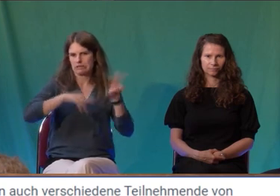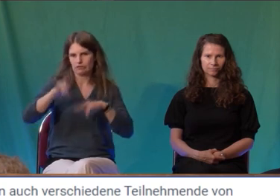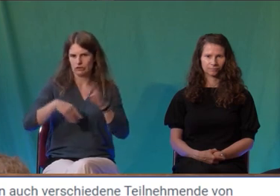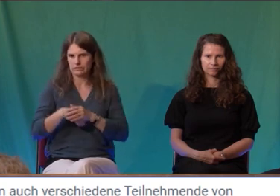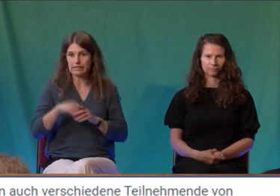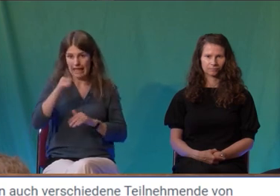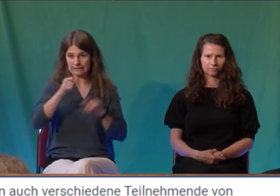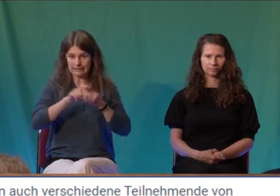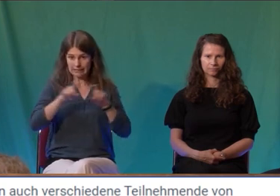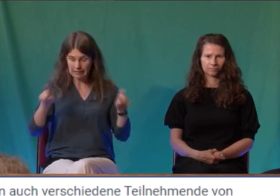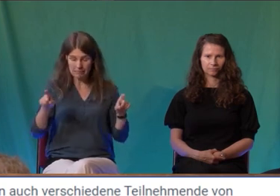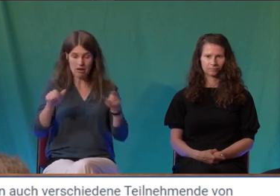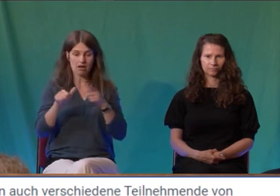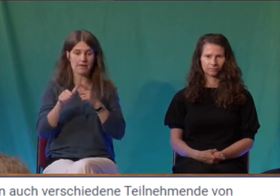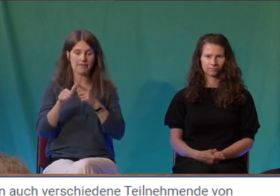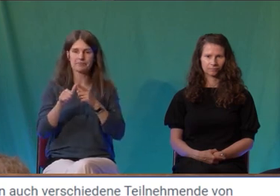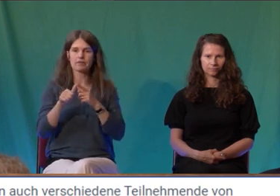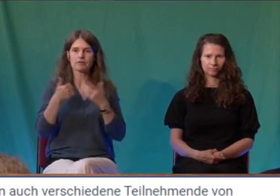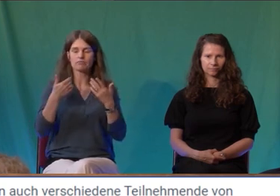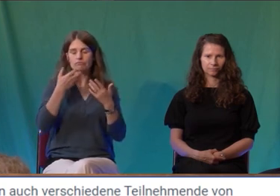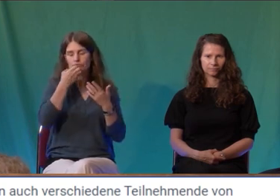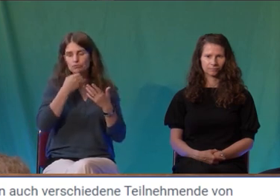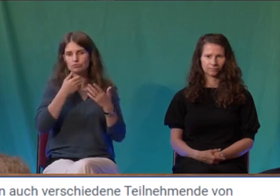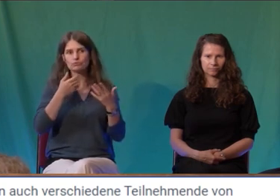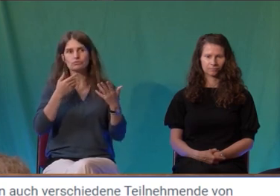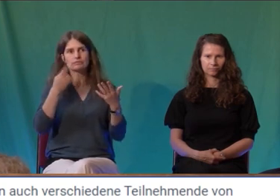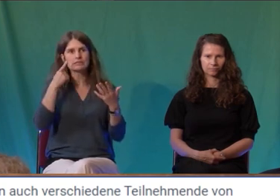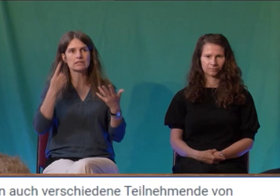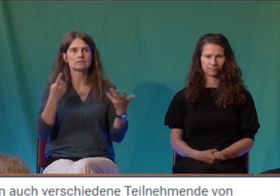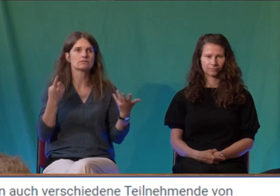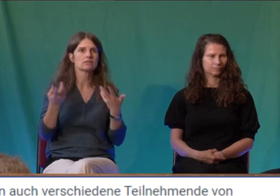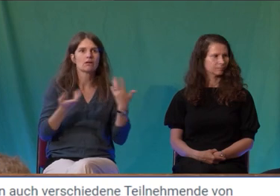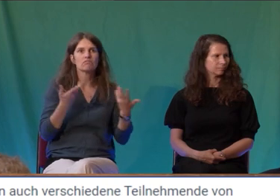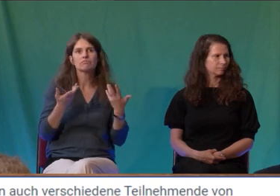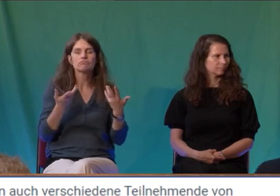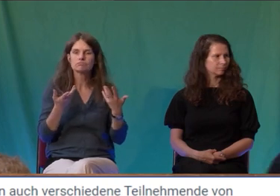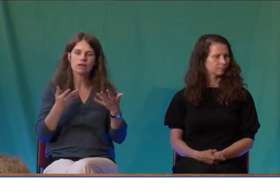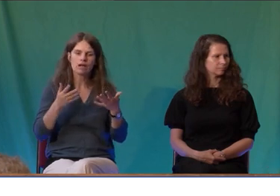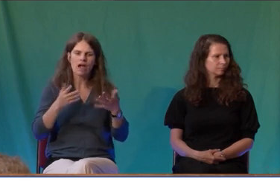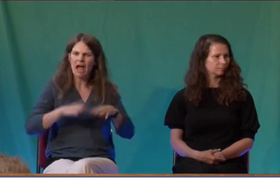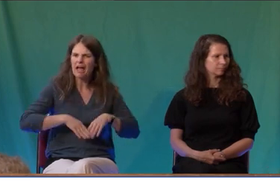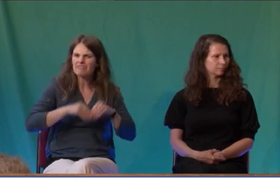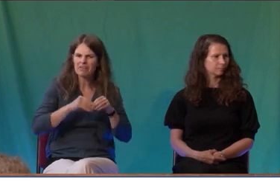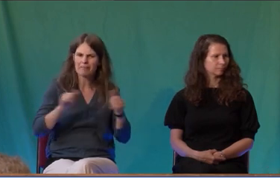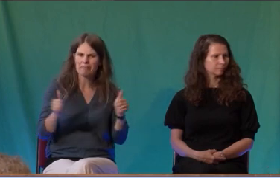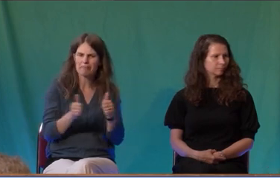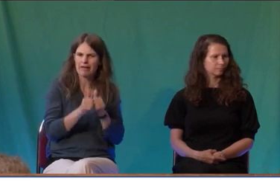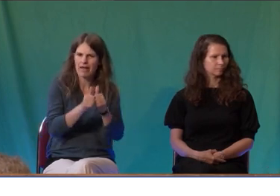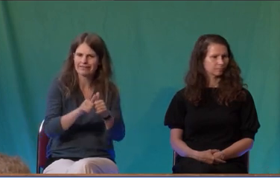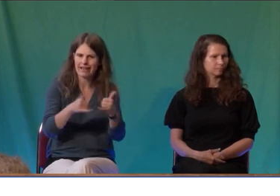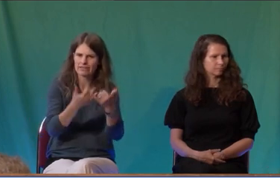erste Thema war dass wir uns darüber ausgetauscht haben wie eigentlich eine begleitete Elternschaft anfängt also wie